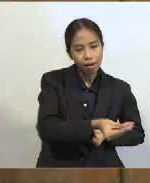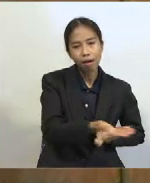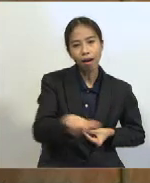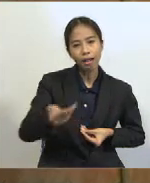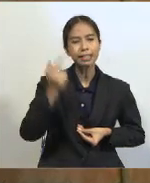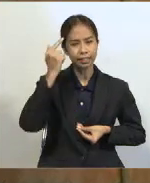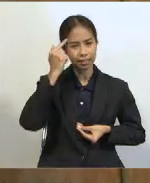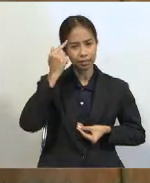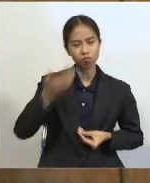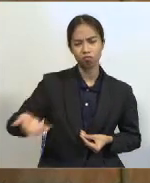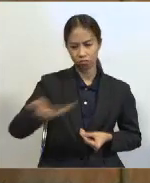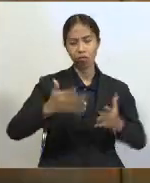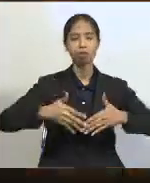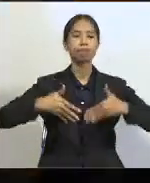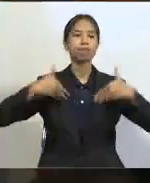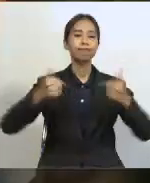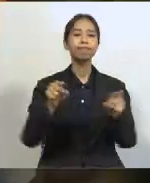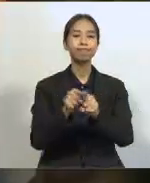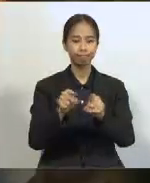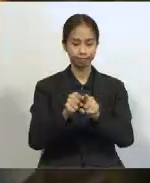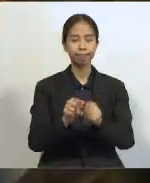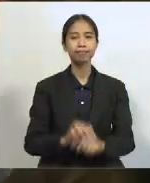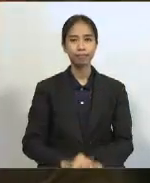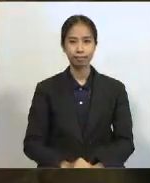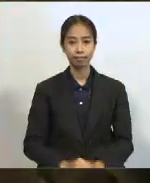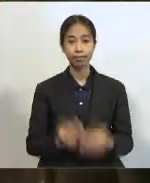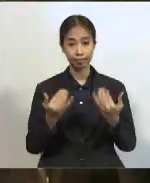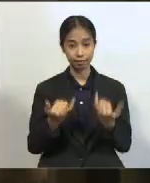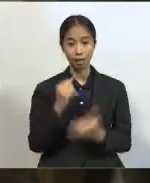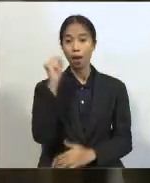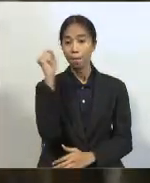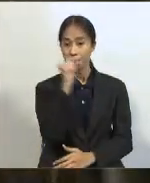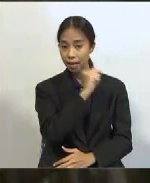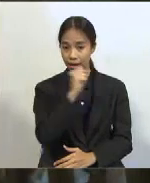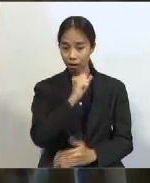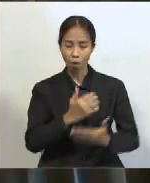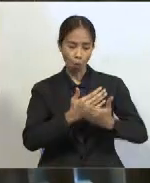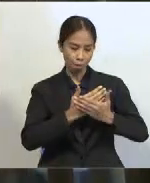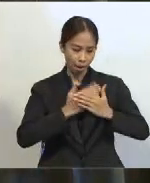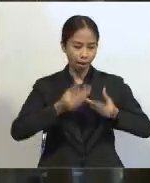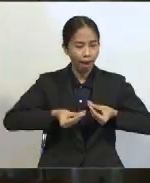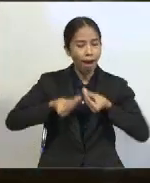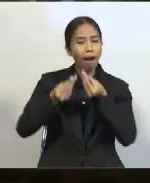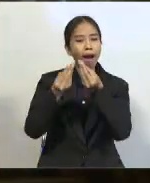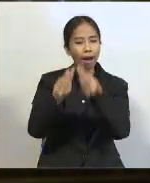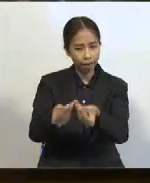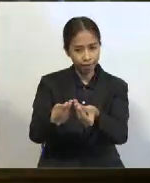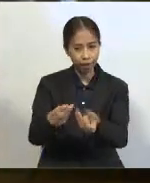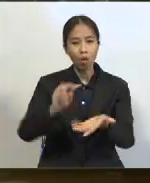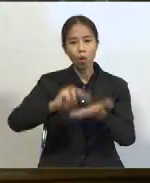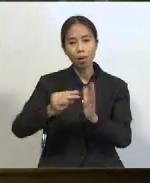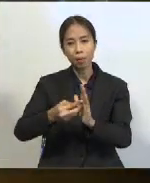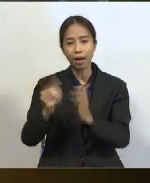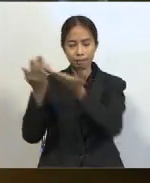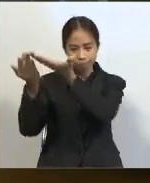ำให้ทุกคนมีความสุขมากขึ้นค่ะก็ เพลงให้รักเป็นสะพานนอกจากจะเป็นการต้อนรับการเสด็จม